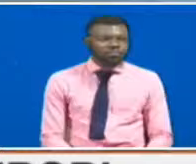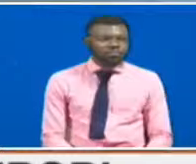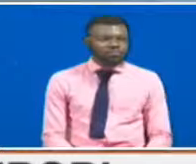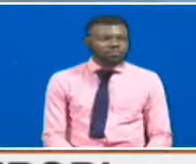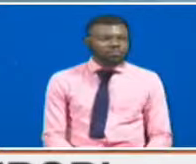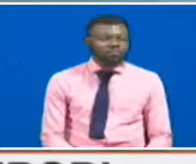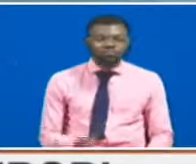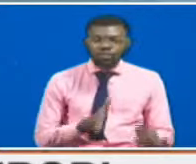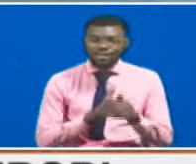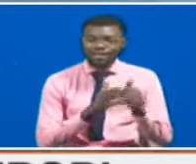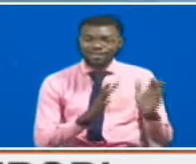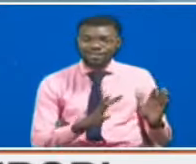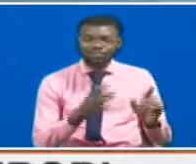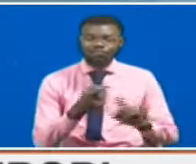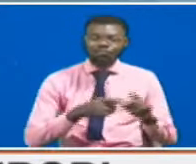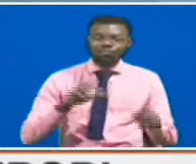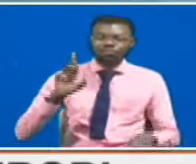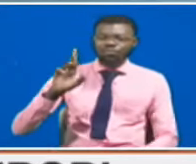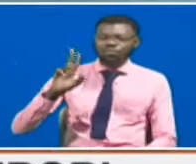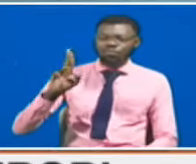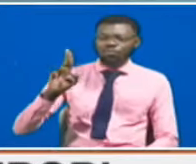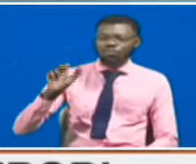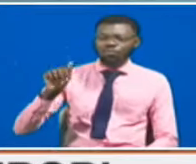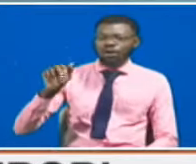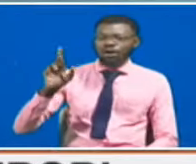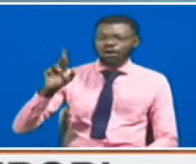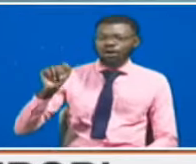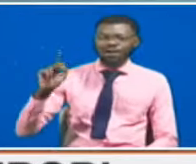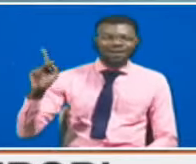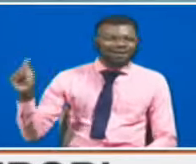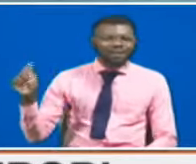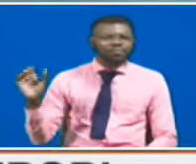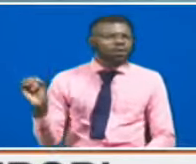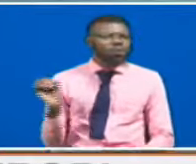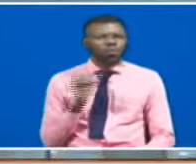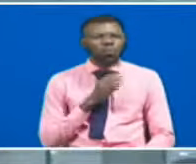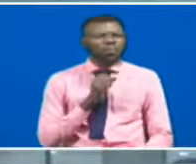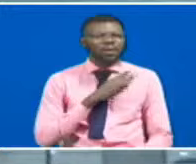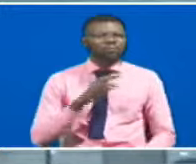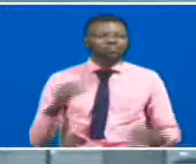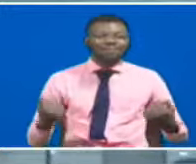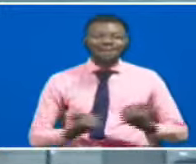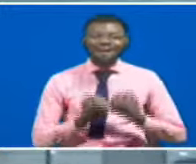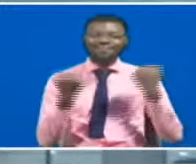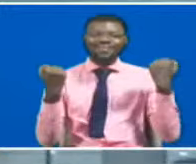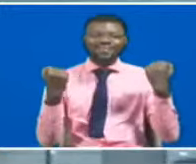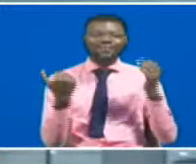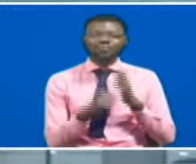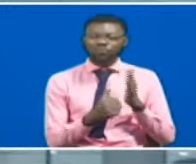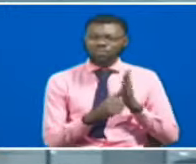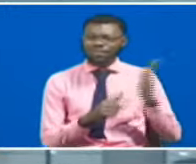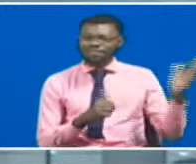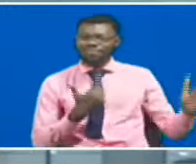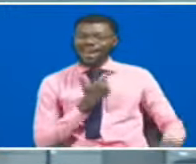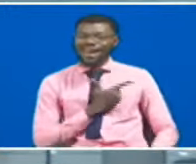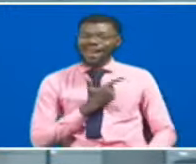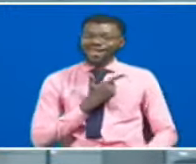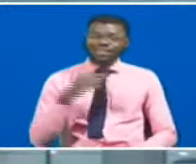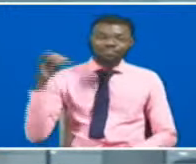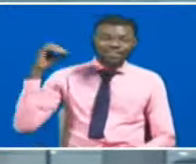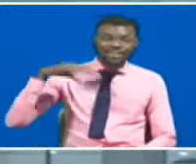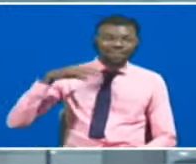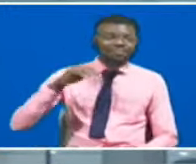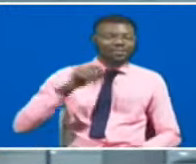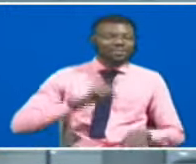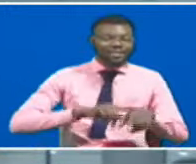Baadhi ya viongozi kutoka eneo la Ruaraka wamekashifu vikali vurugu iliyotokea hapo jana katika maeneo ya Lakisama wakati wa